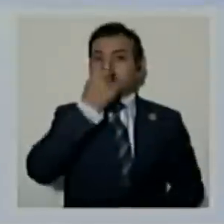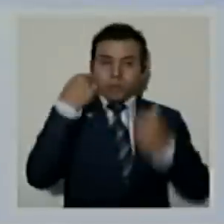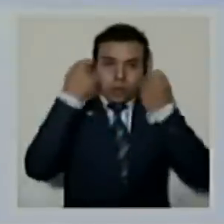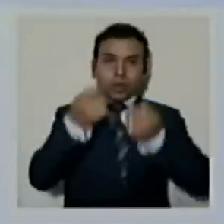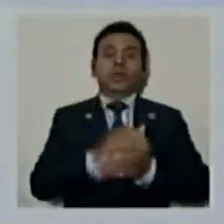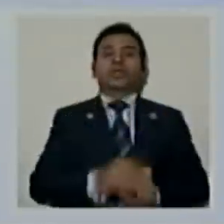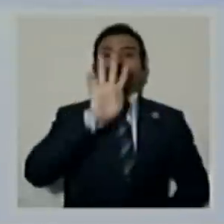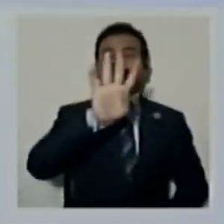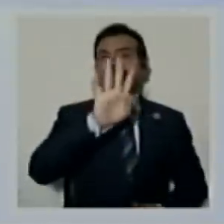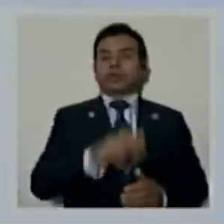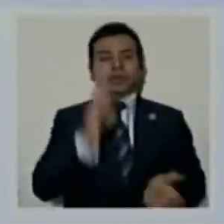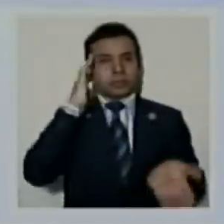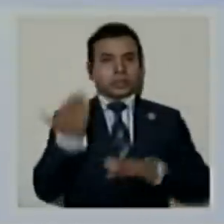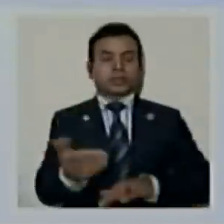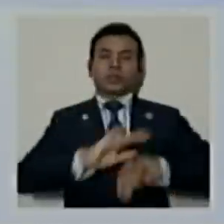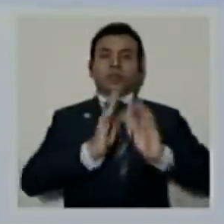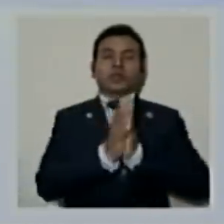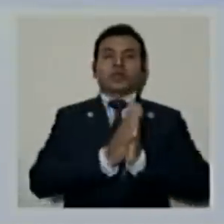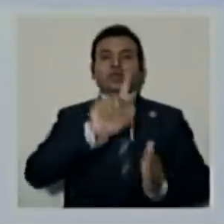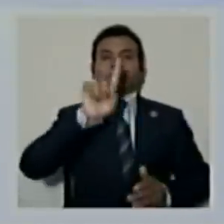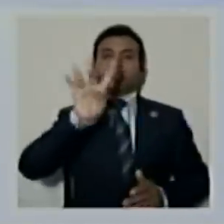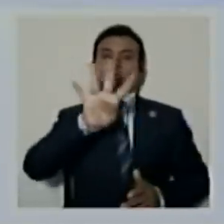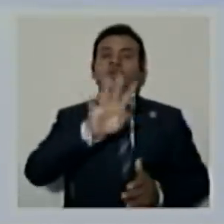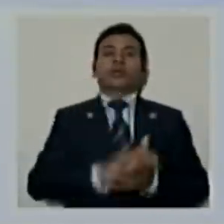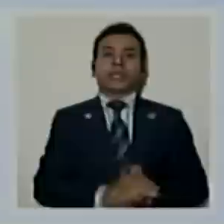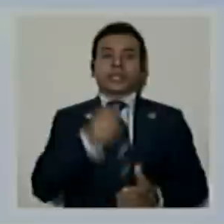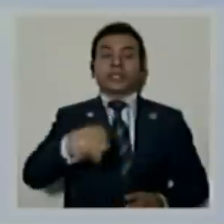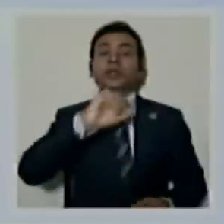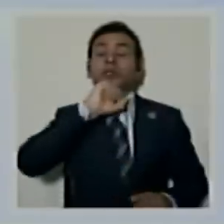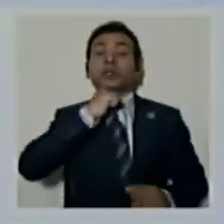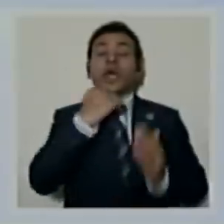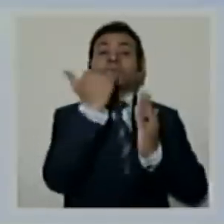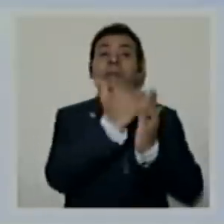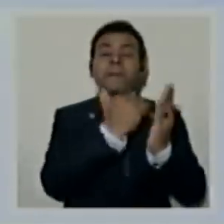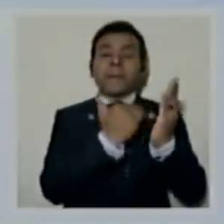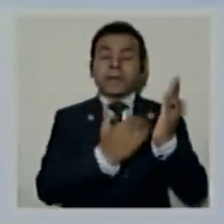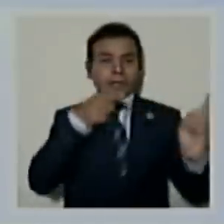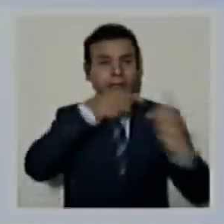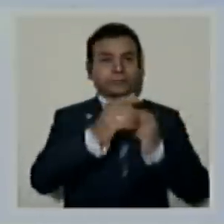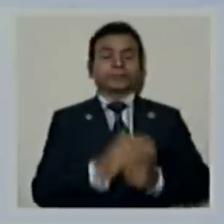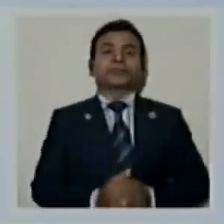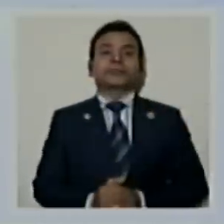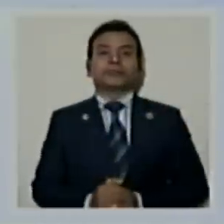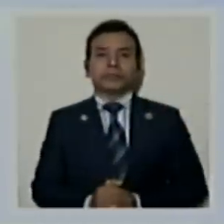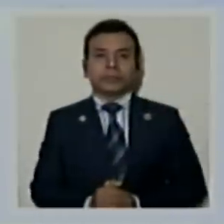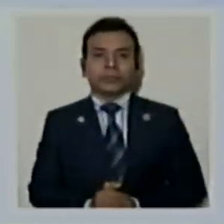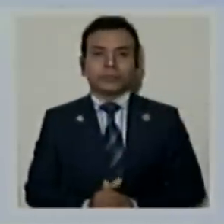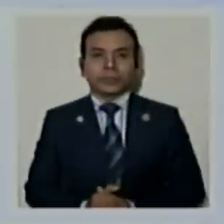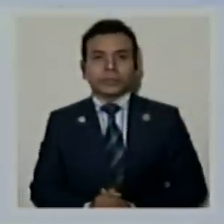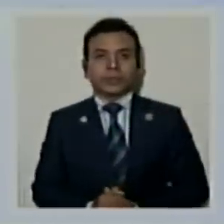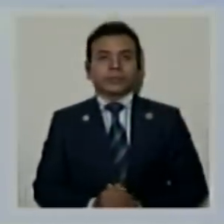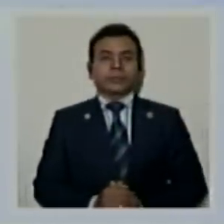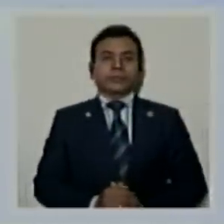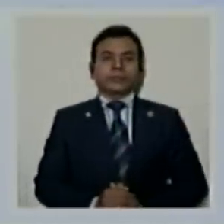মৃত্যুবরণ করেছেন 14 জন, পুরুষ 10 জন এবং নারী 4 জন। এই